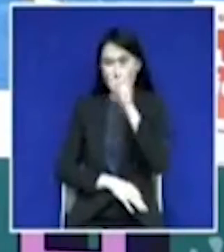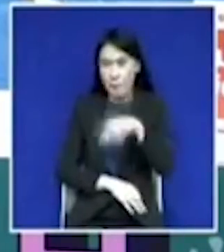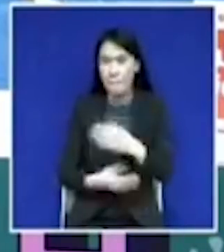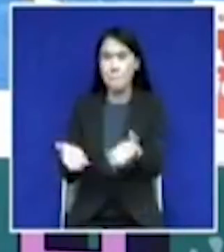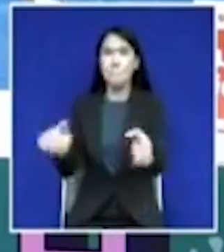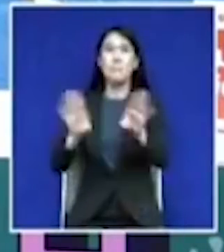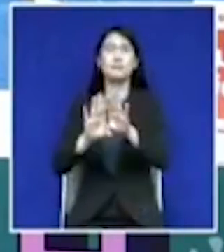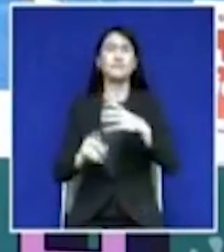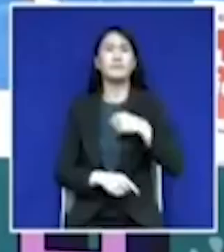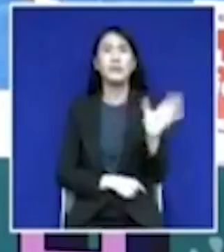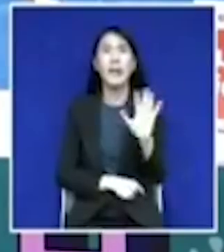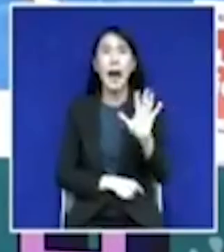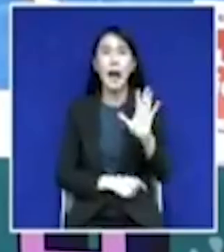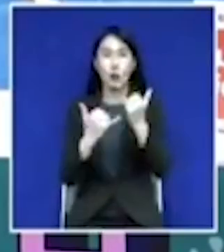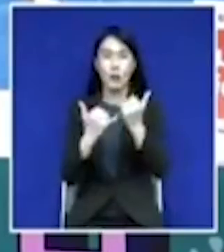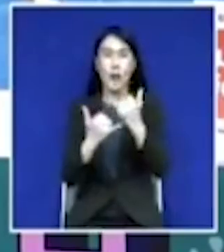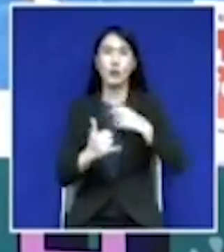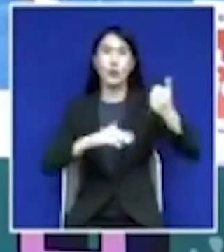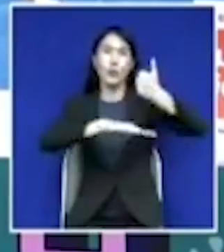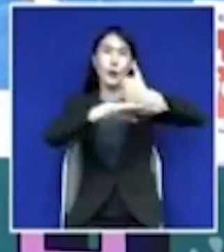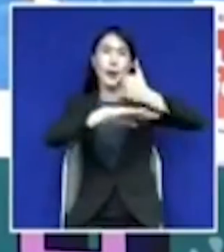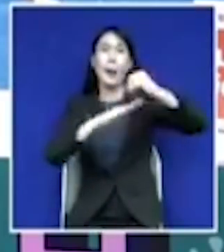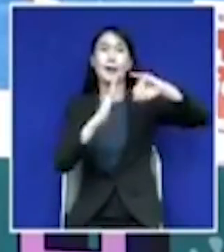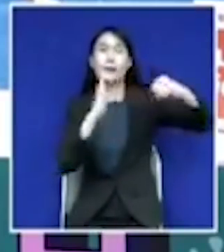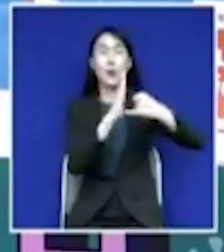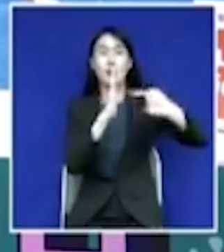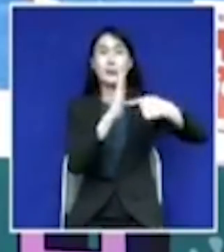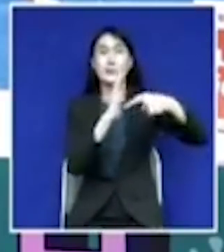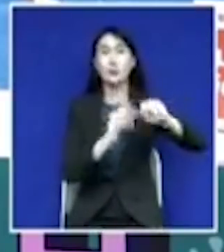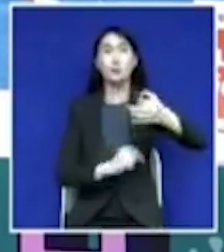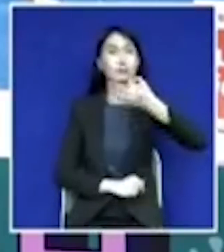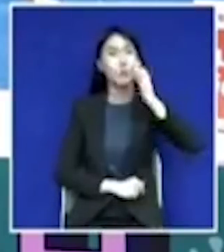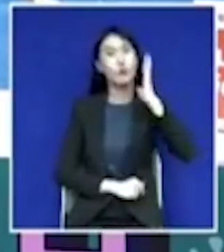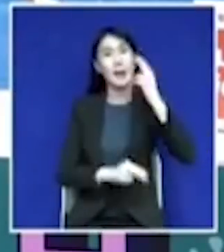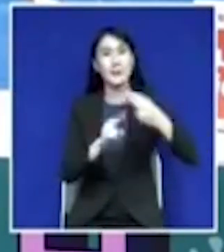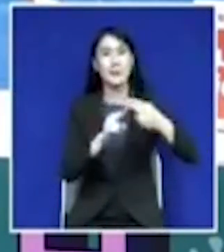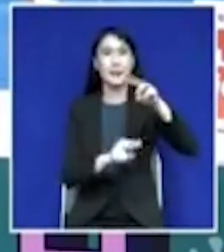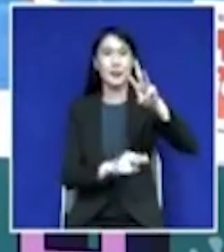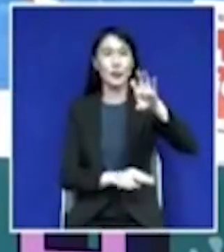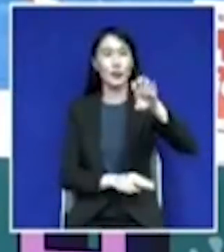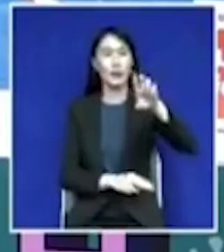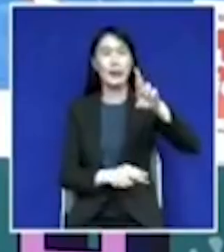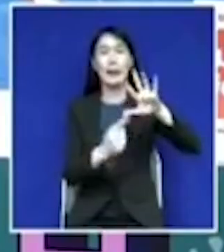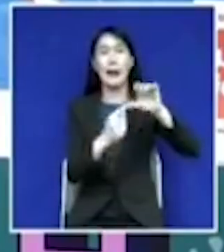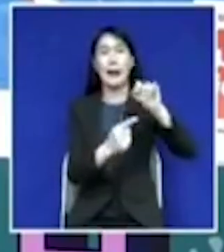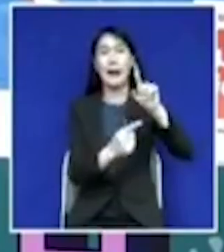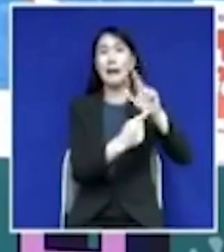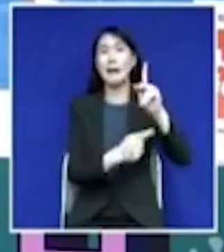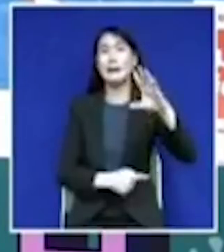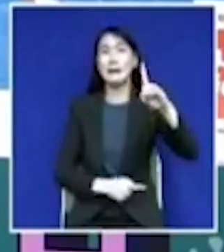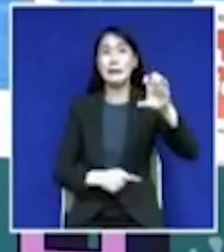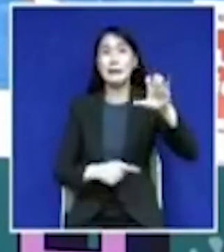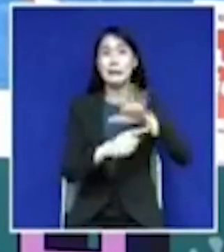องบอกว่าทางท่านผู้ว่าราชการจังหวัดสมุทรสาครนะครับท่านวีรศักดิ์ก็ทำงานกันอย่างเข้มข้นแล้ว